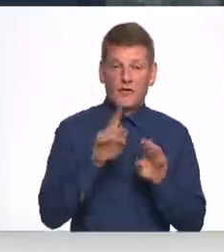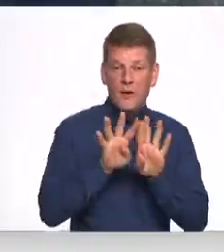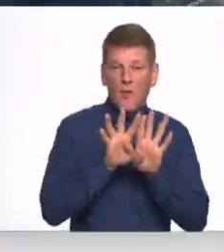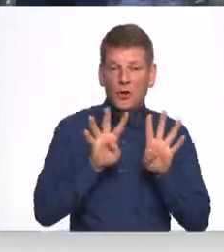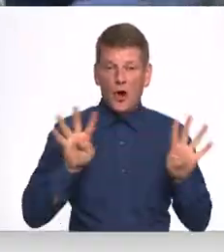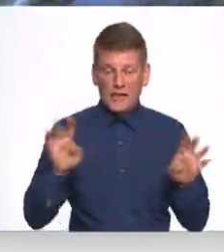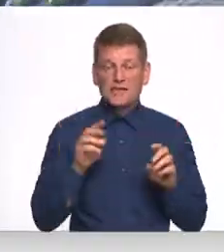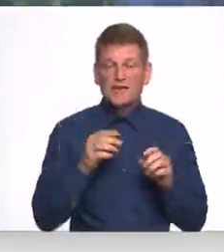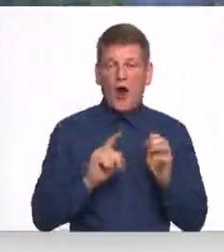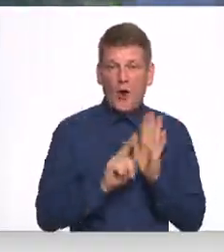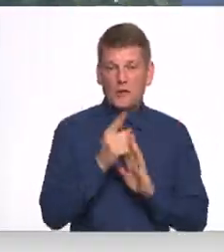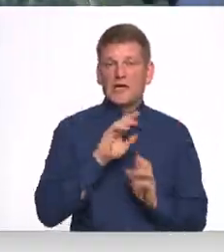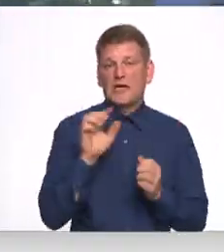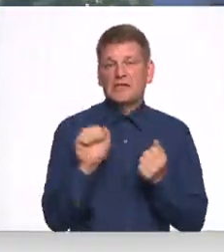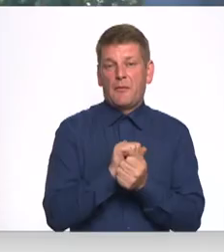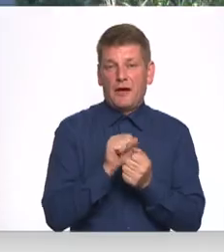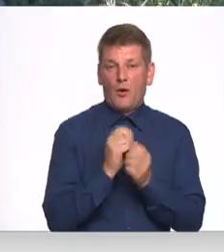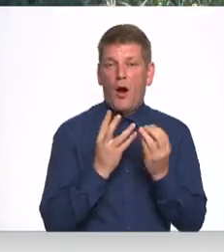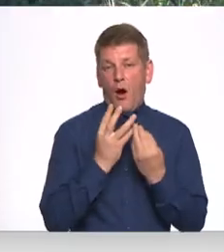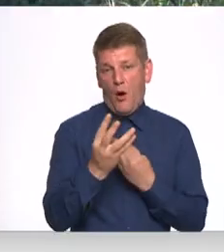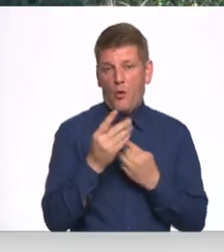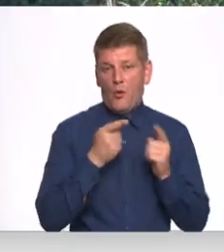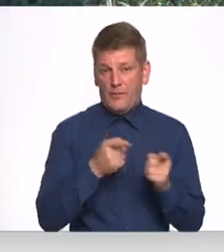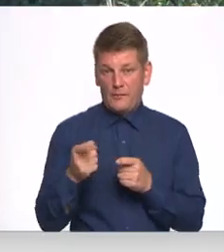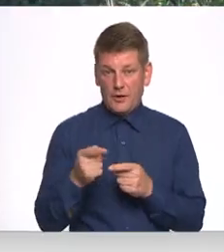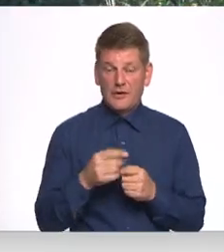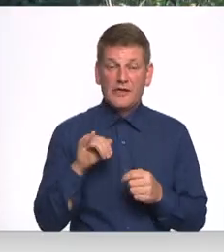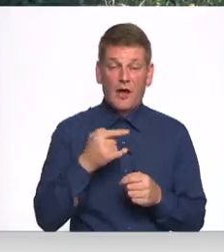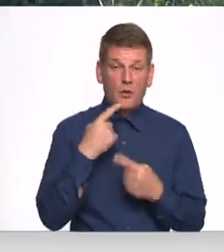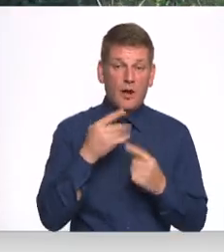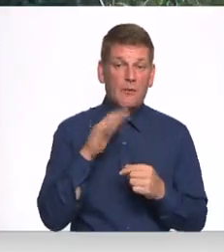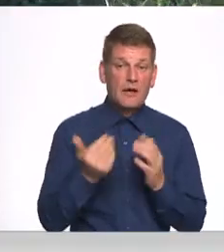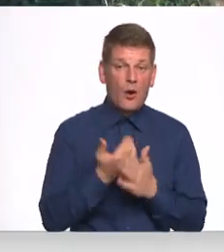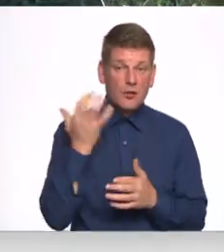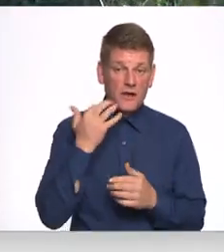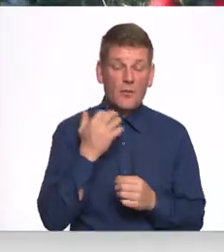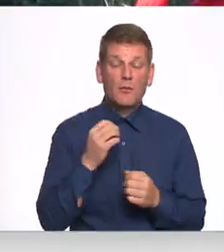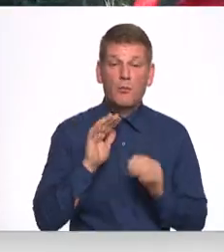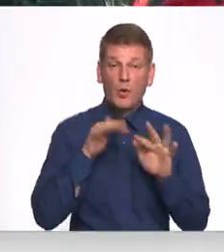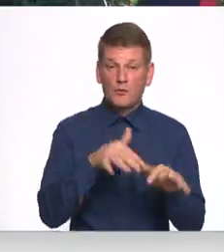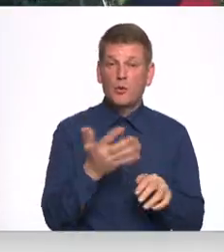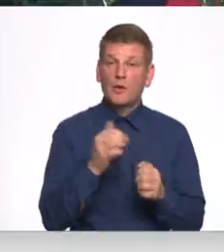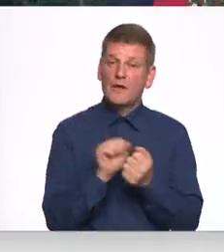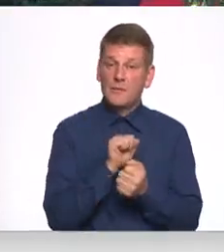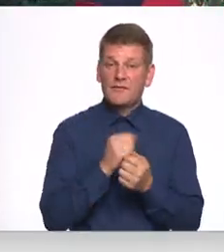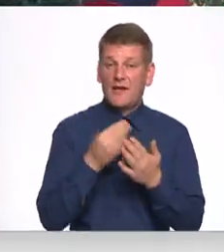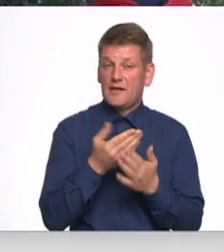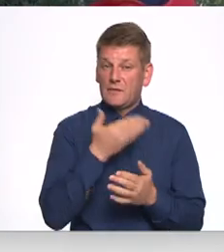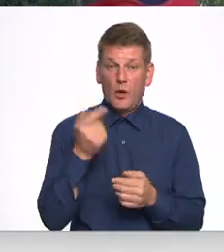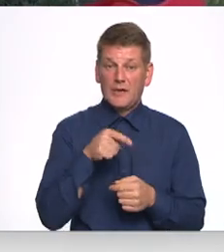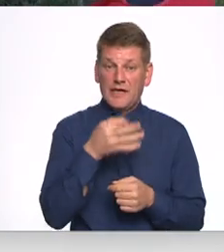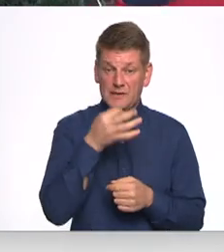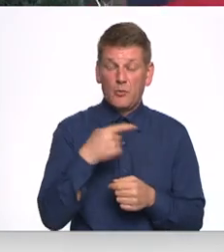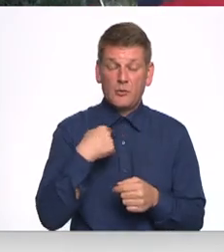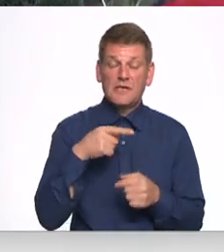kas apdraud dabīgās ekosistēmas. Ja runājam par Jaunķemeru pludmali, ja, kur tās dabas vērtības nav tik izteiktas, tad šeit mūsu